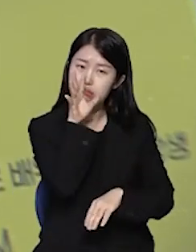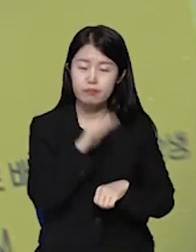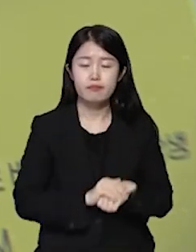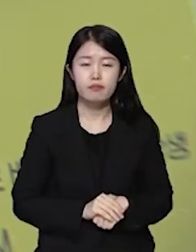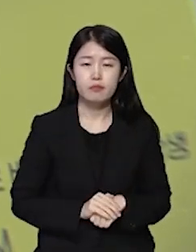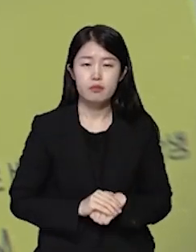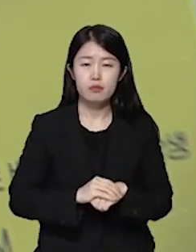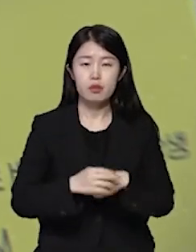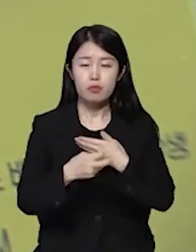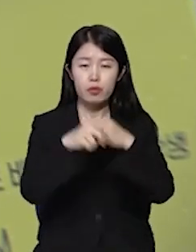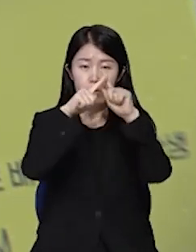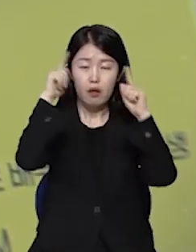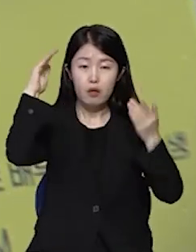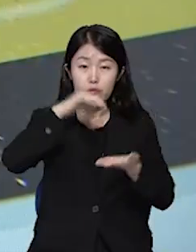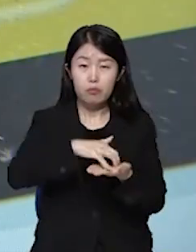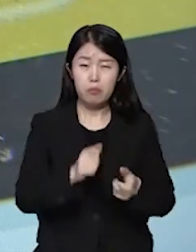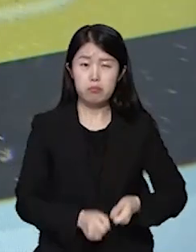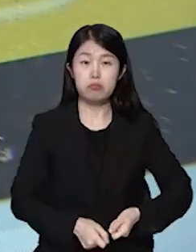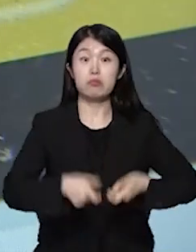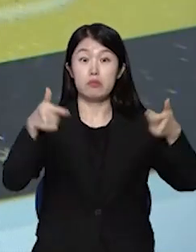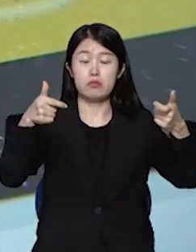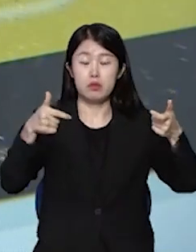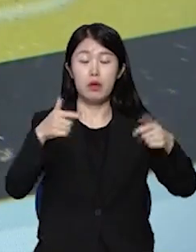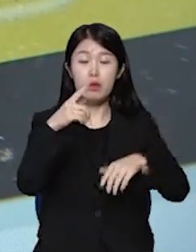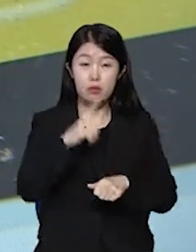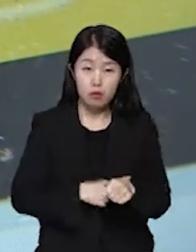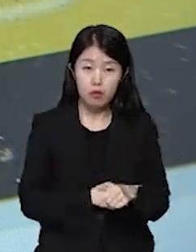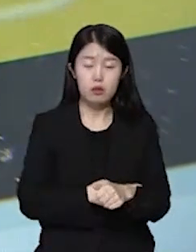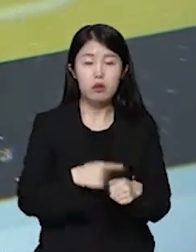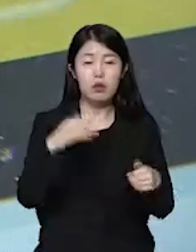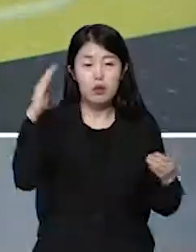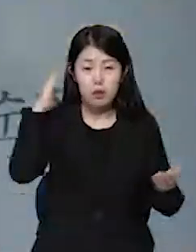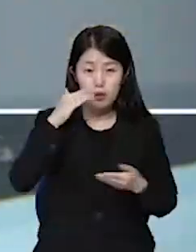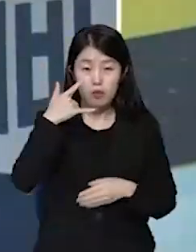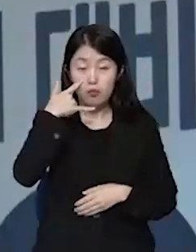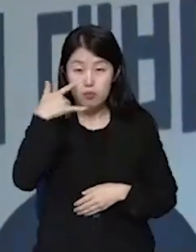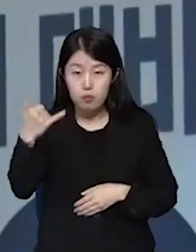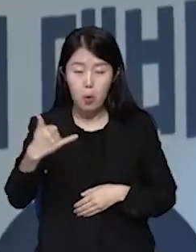의대 정원이 대폭 확대되면서 학생과 학부모를 현혹하는